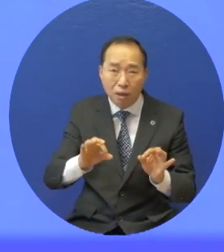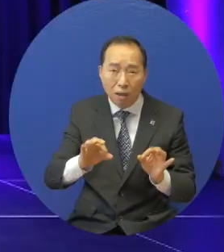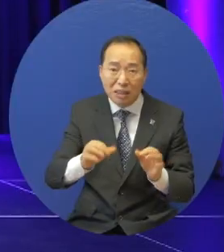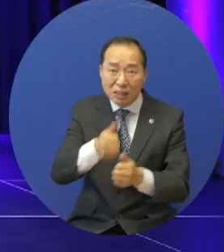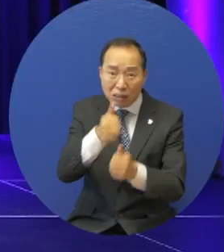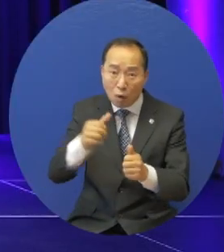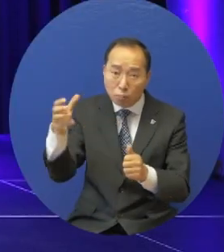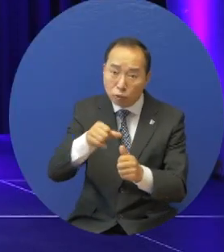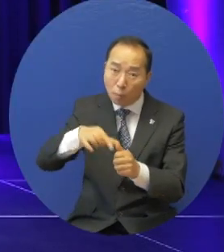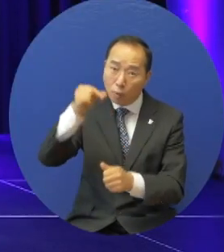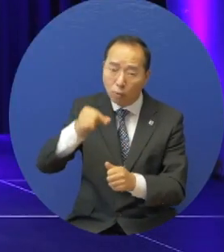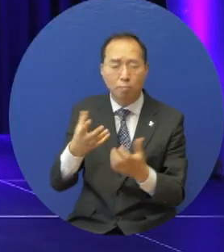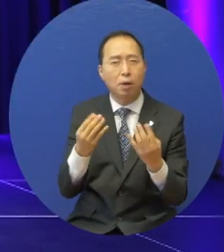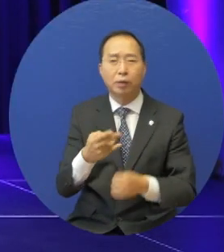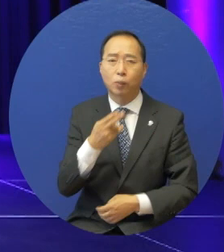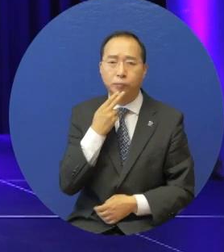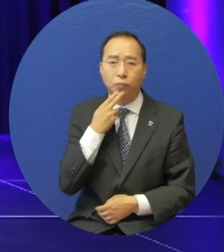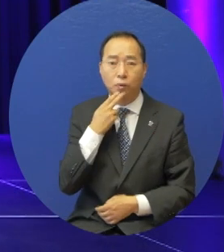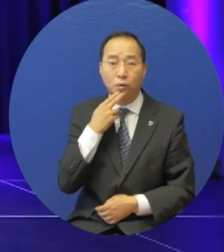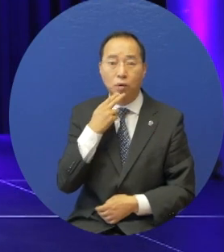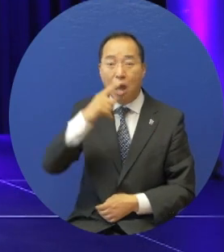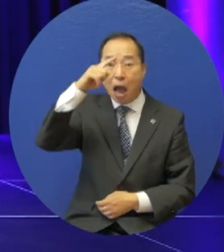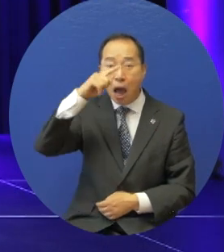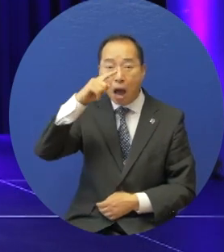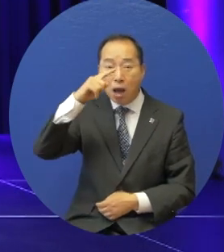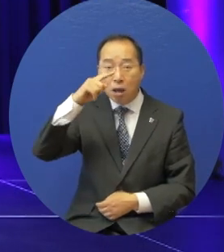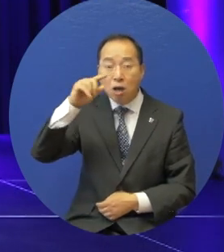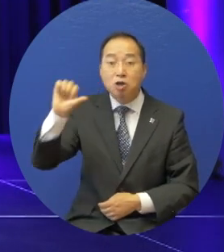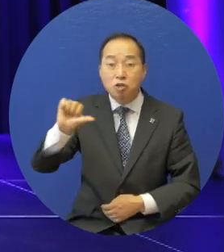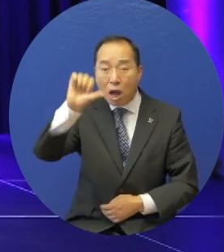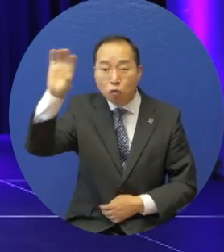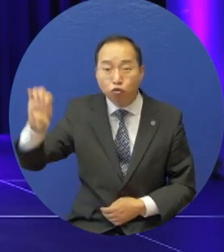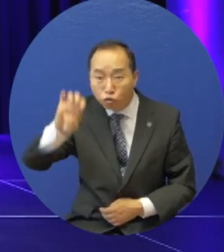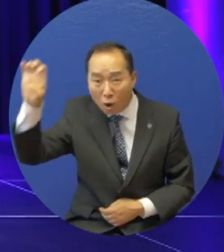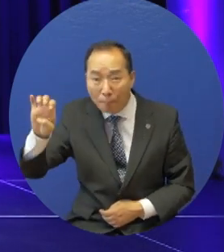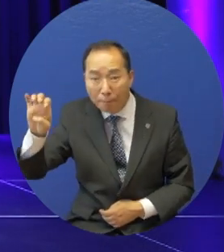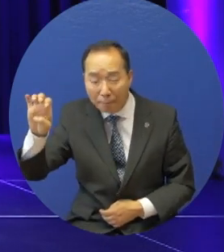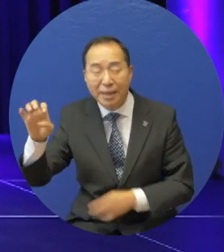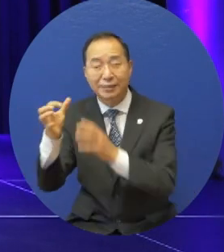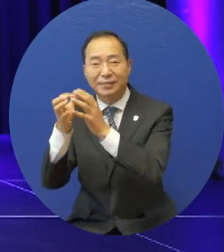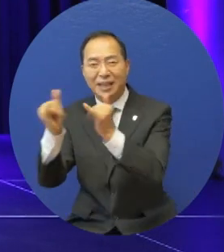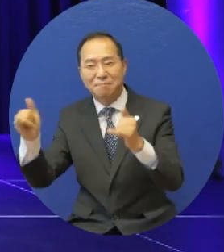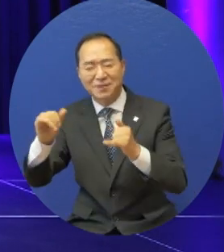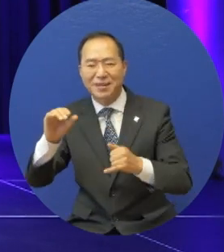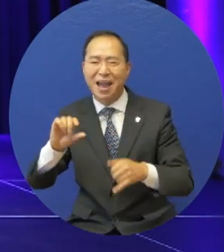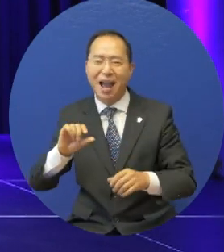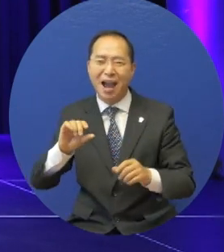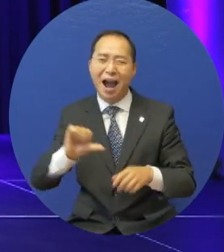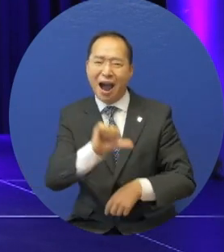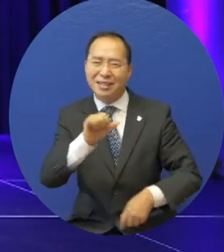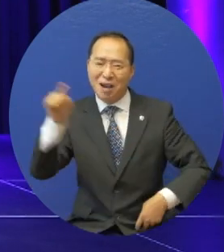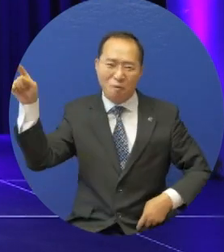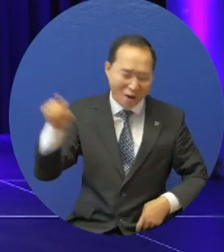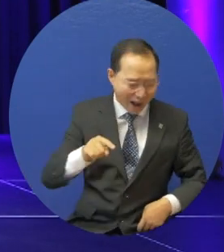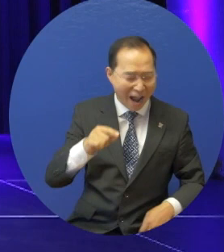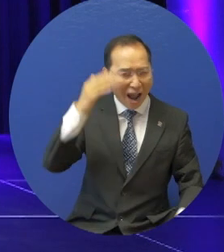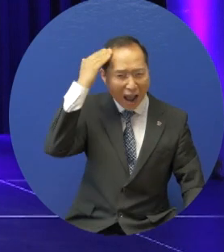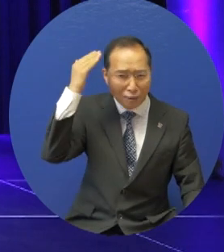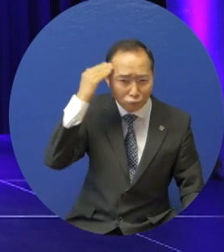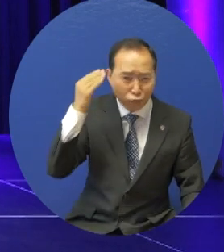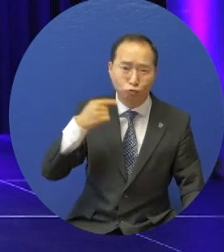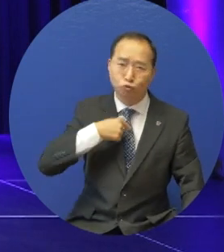그죠? 서양인들이 아시아에 와서 깜짝 놀란 게 바로 이거였어요. 중국에 가봤더니 한국에 가봤더니 베트남에